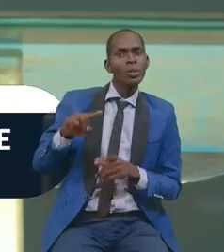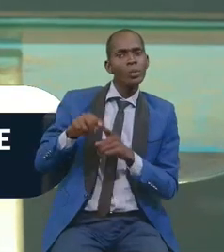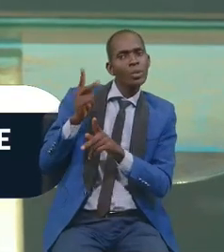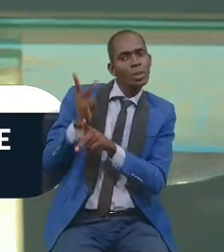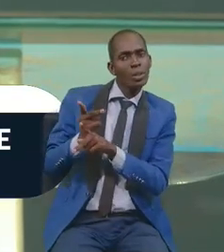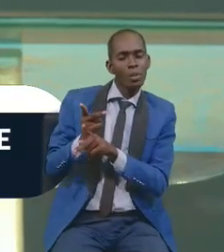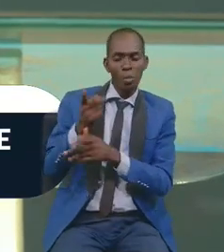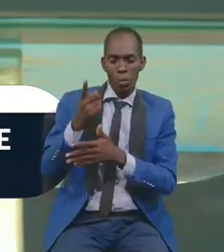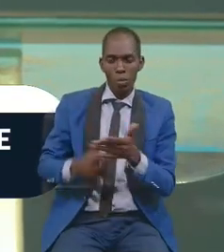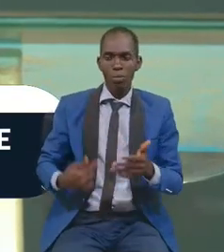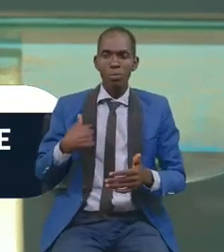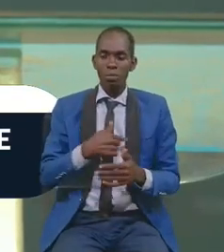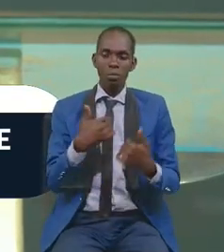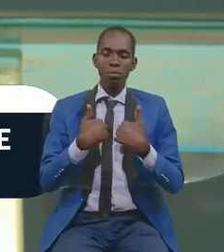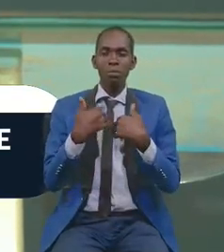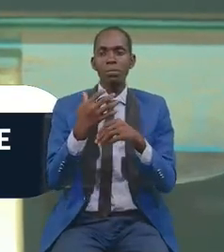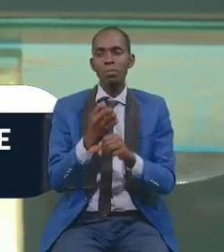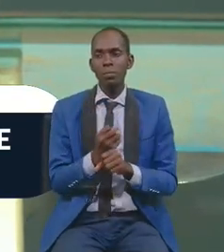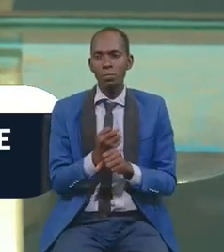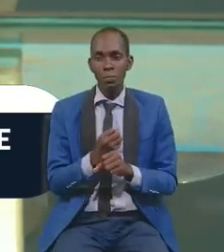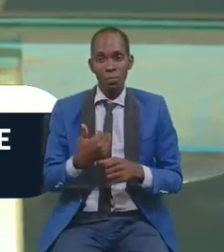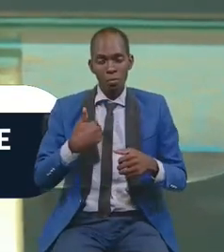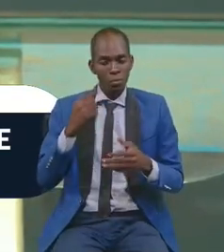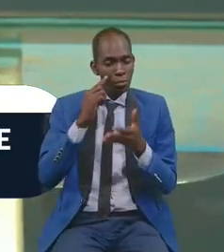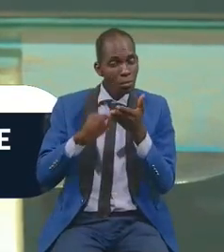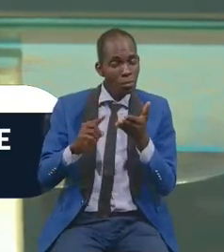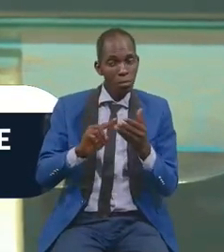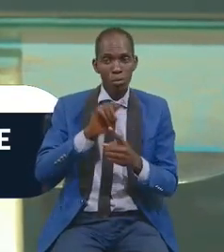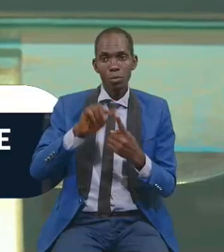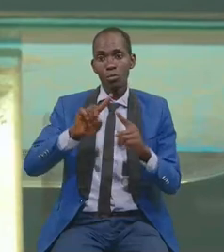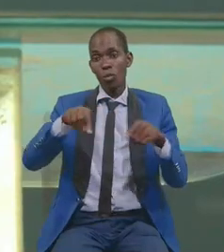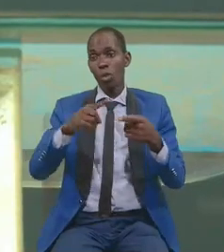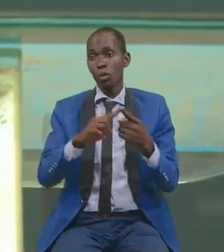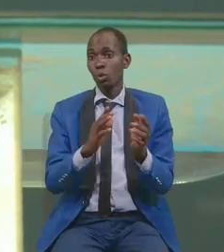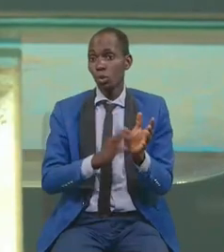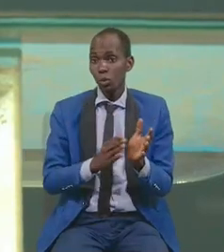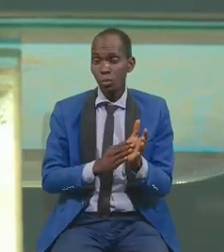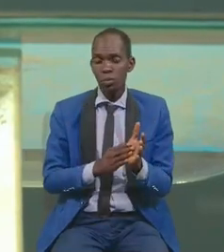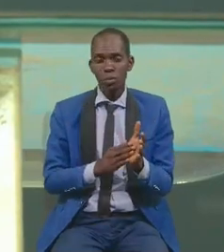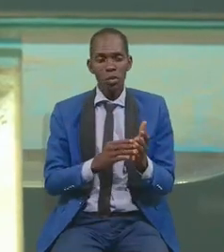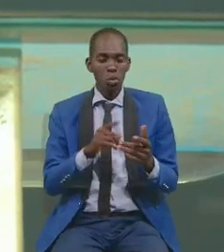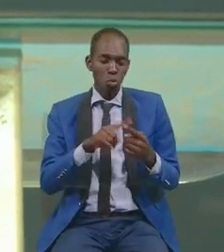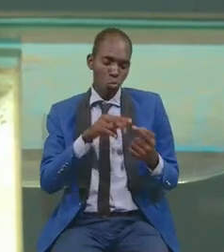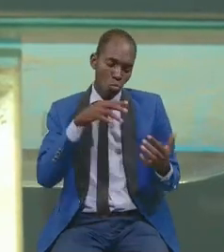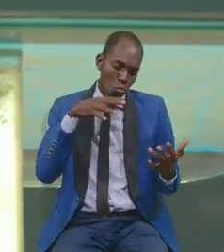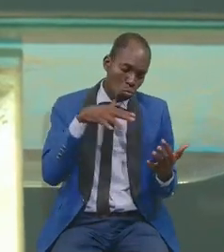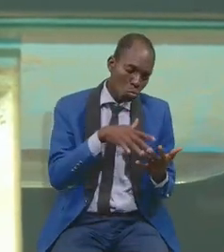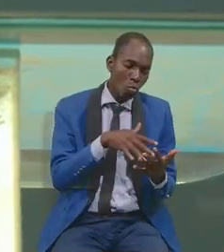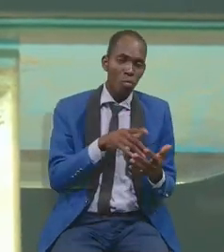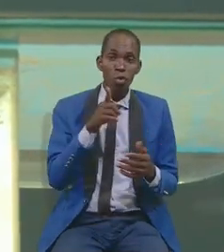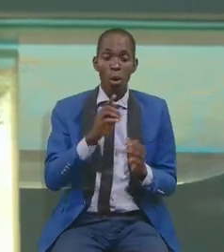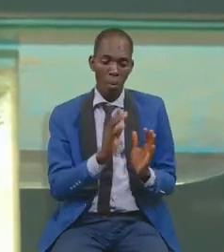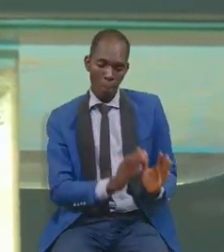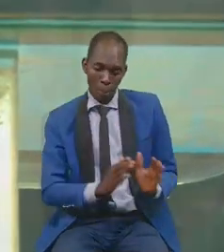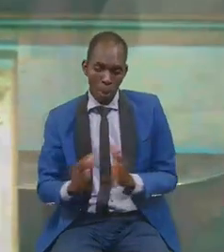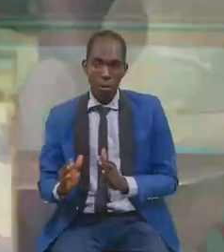avons reçu. Avez-vous remarqué, lorsque vous étiez à l'école, vous avez étudié, vous vous préparez